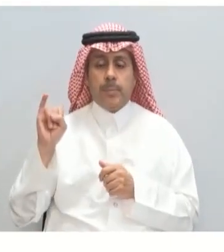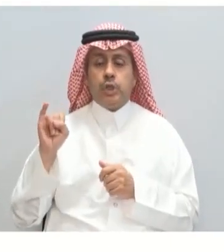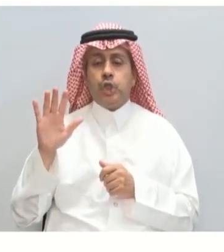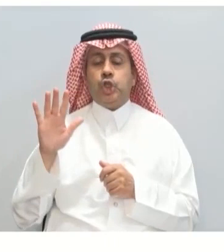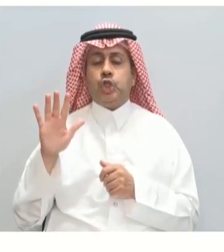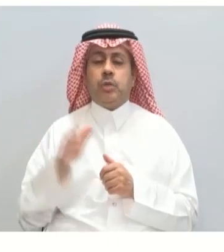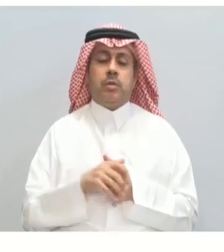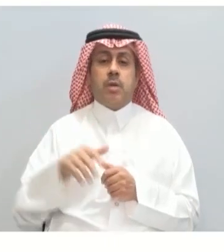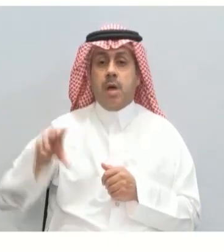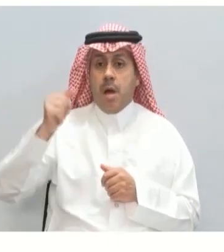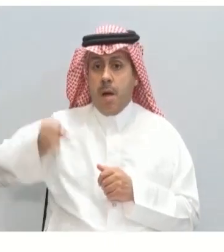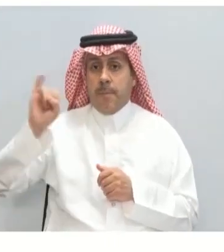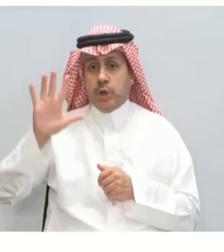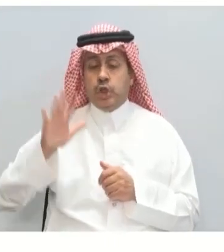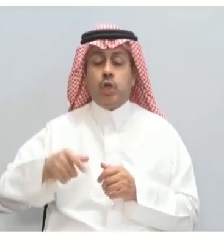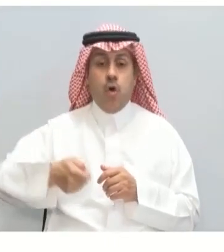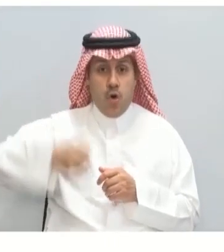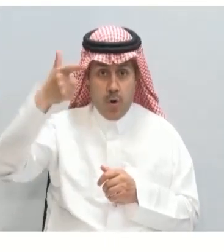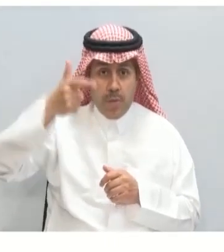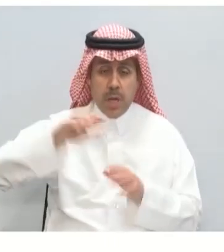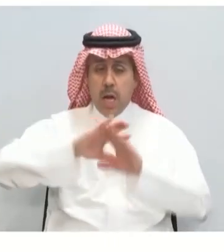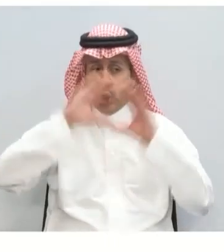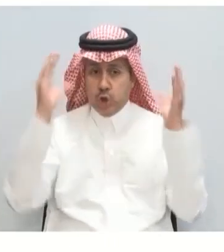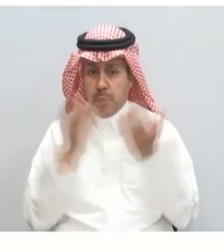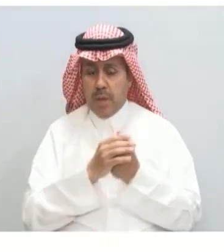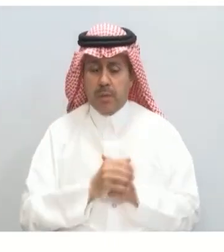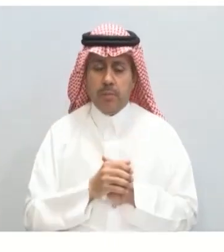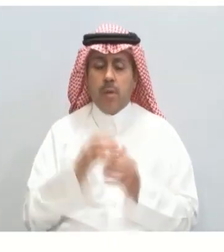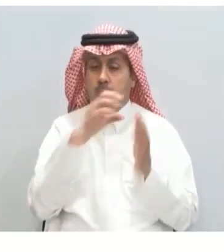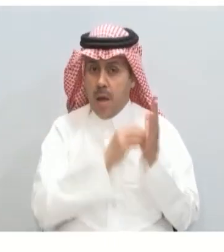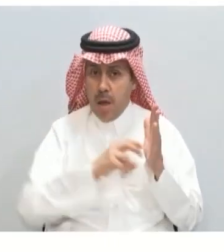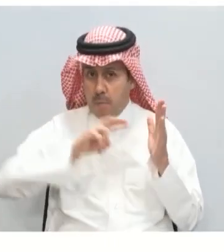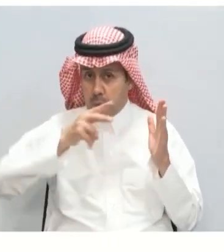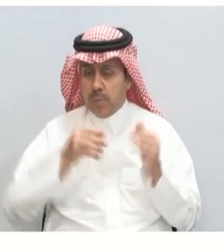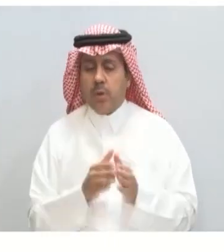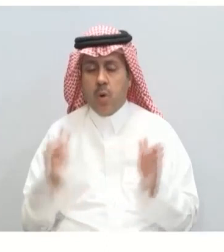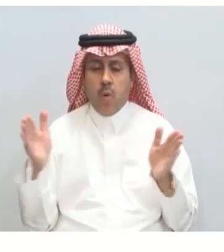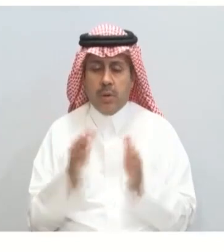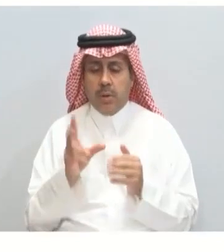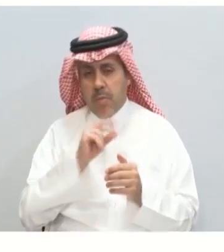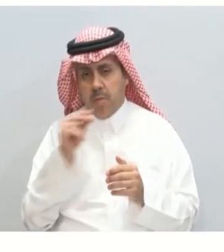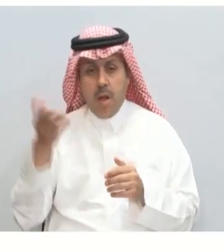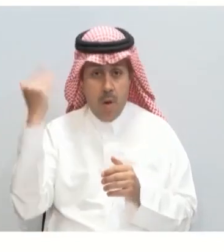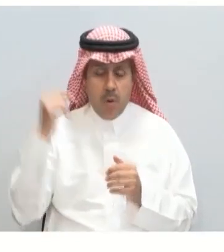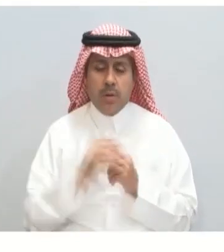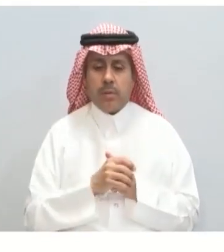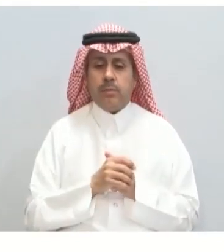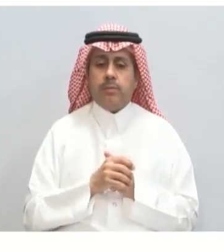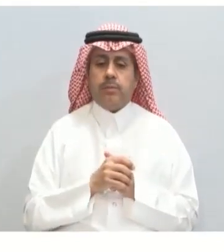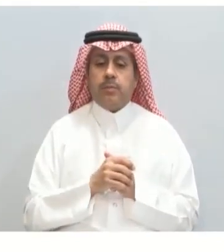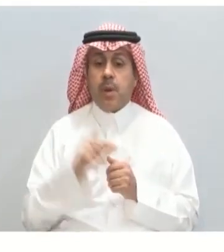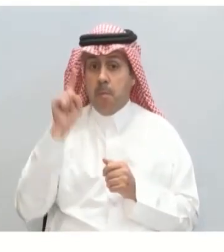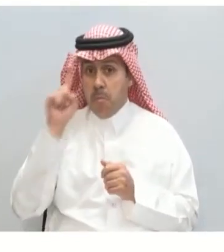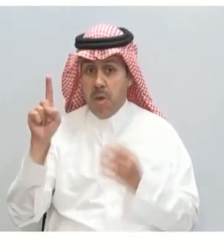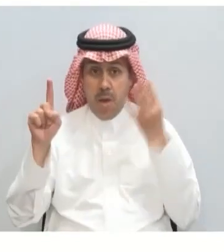الاجمالي نضع ماكس ونضع الخلايا المتغيره ونحدد كما حددناها في الحاله الاساسيه نحدد هذه الخلايا المتغيره من